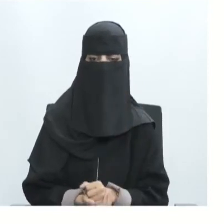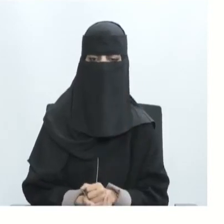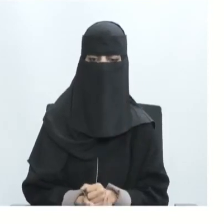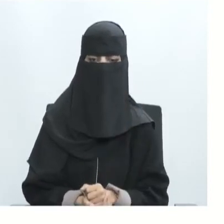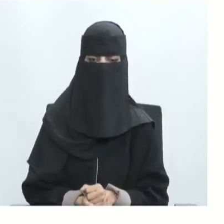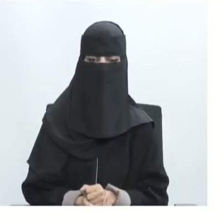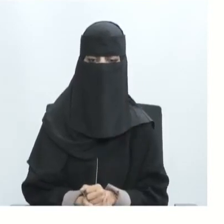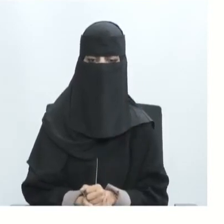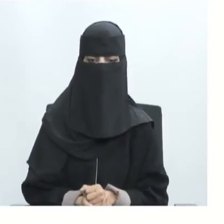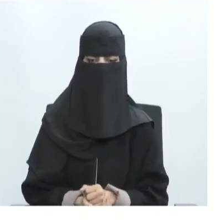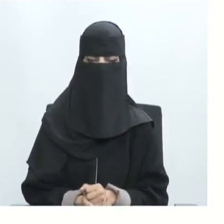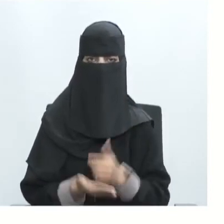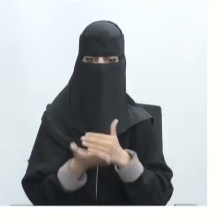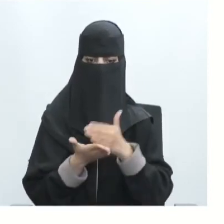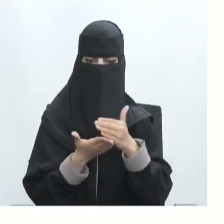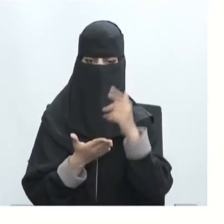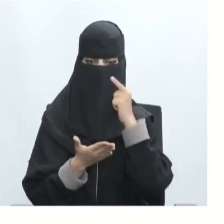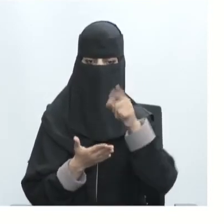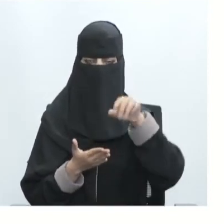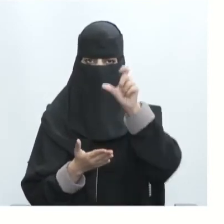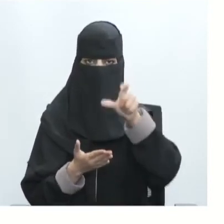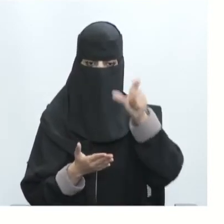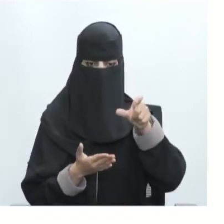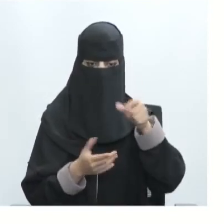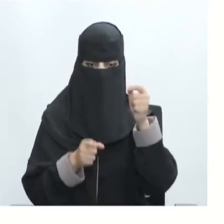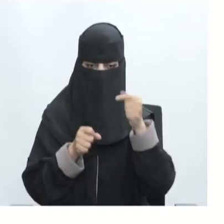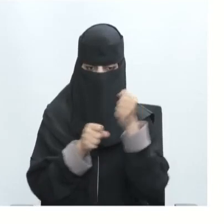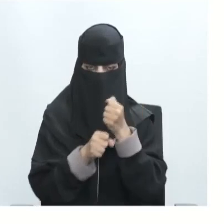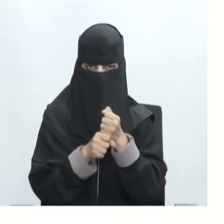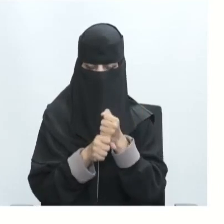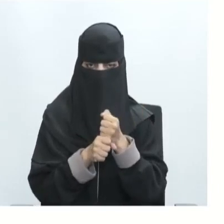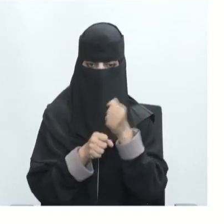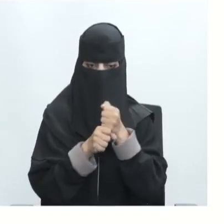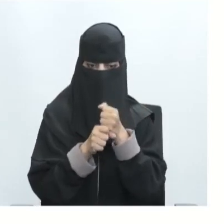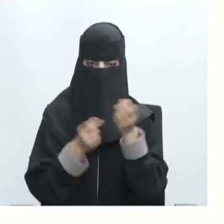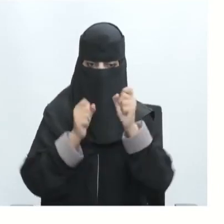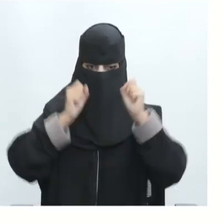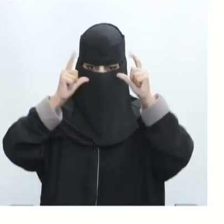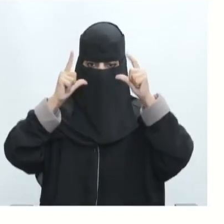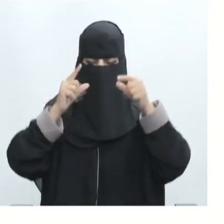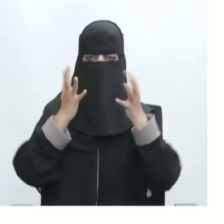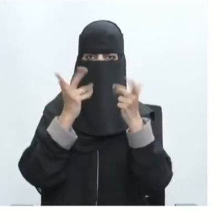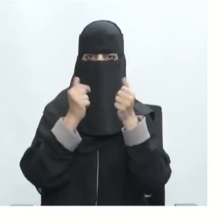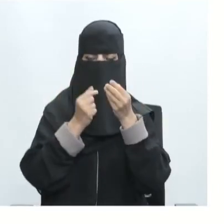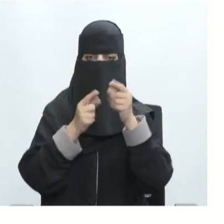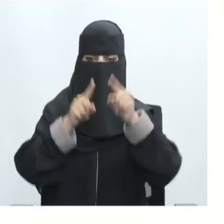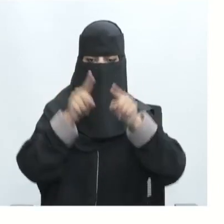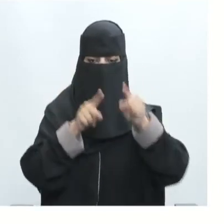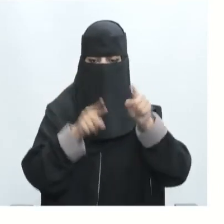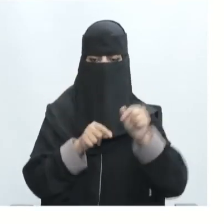خط ونكمل وكل واحد يطبقها تطبيقا واعيا بدرجات